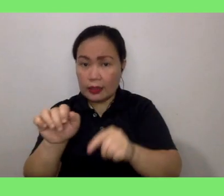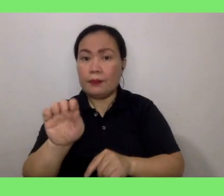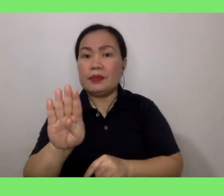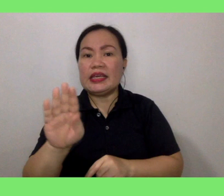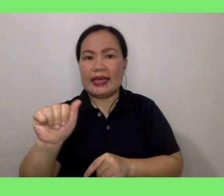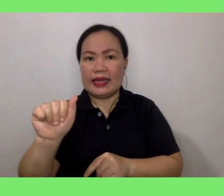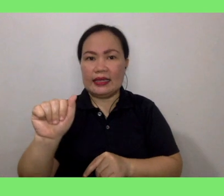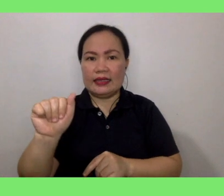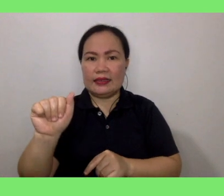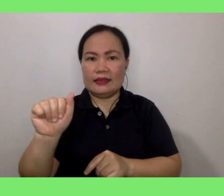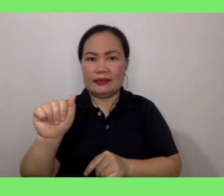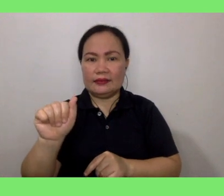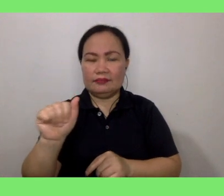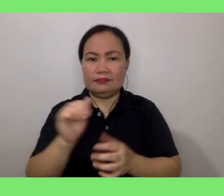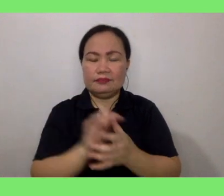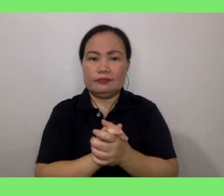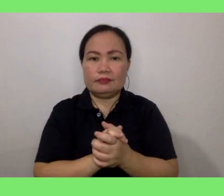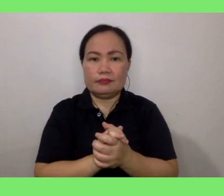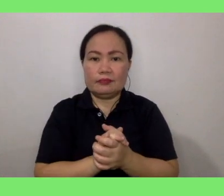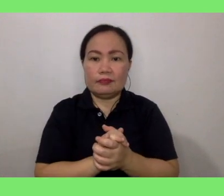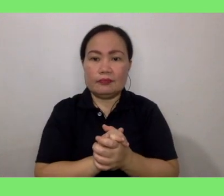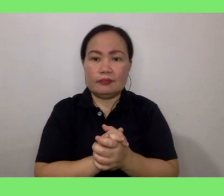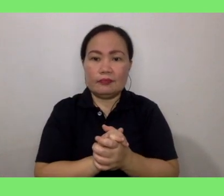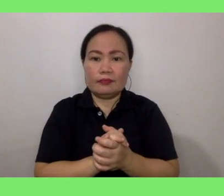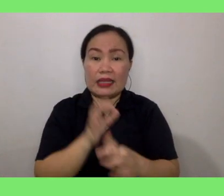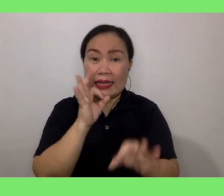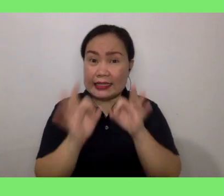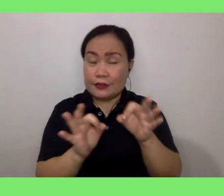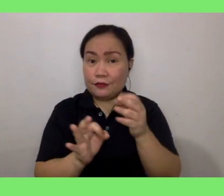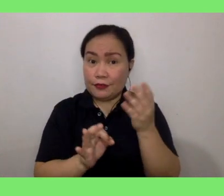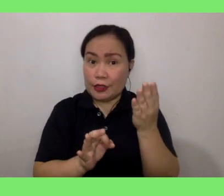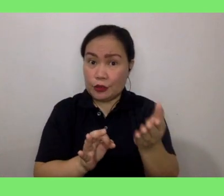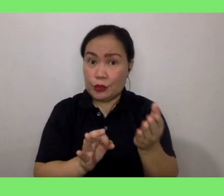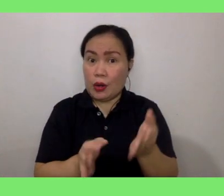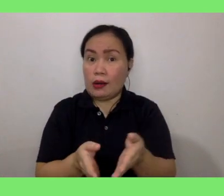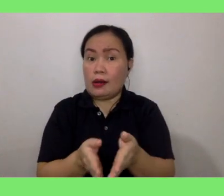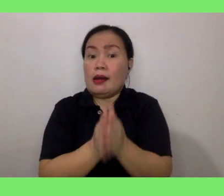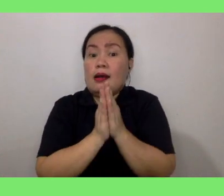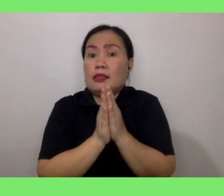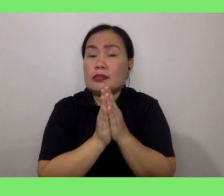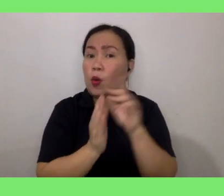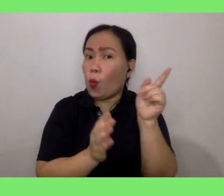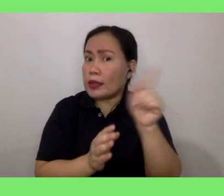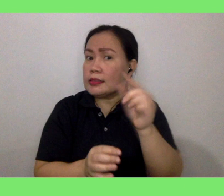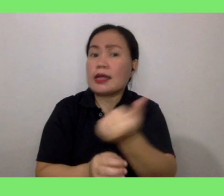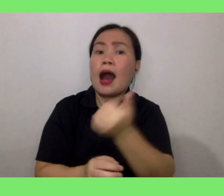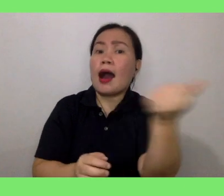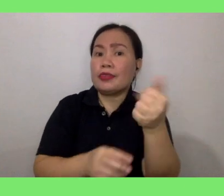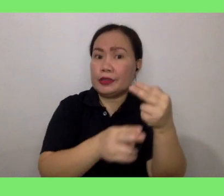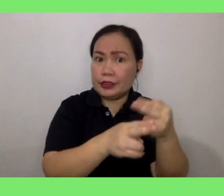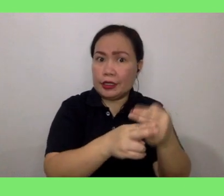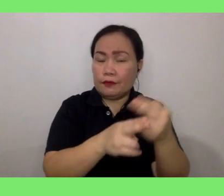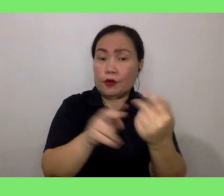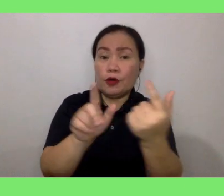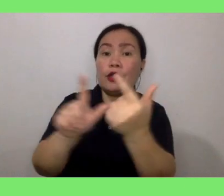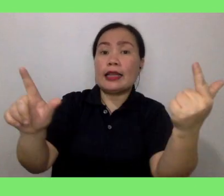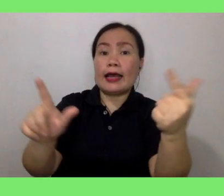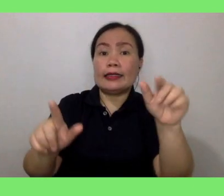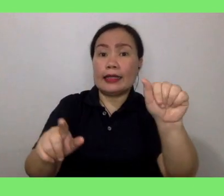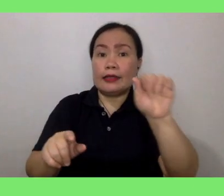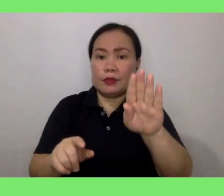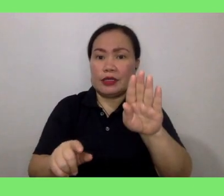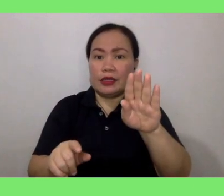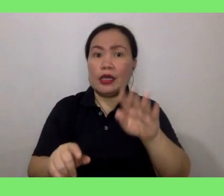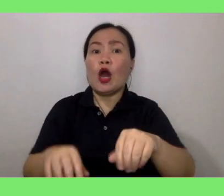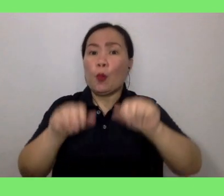line BA. Okay. So, kapag tinanong po kayo, what is another name for line AB?